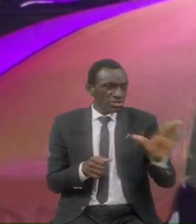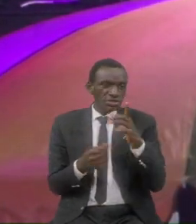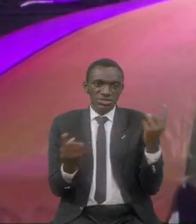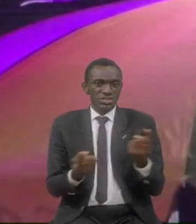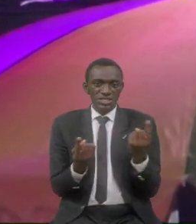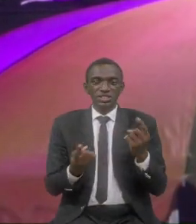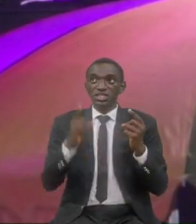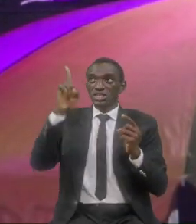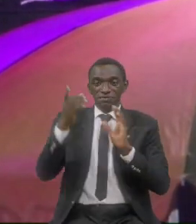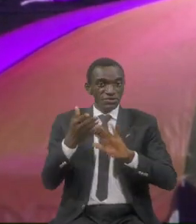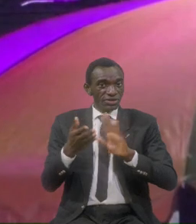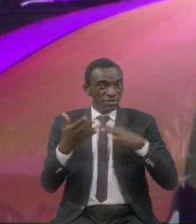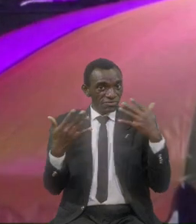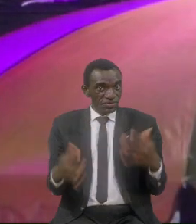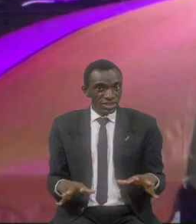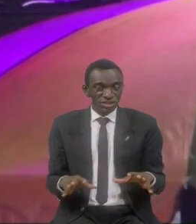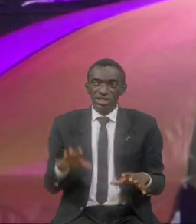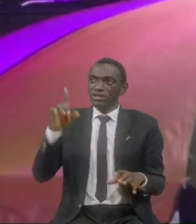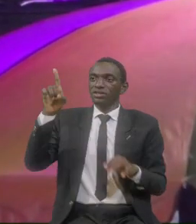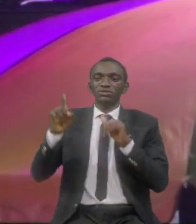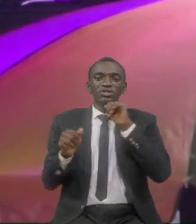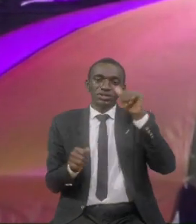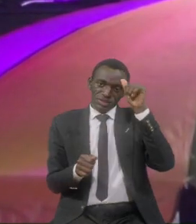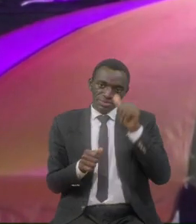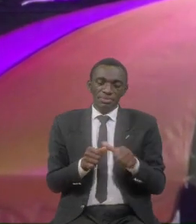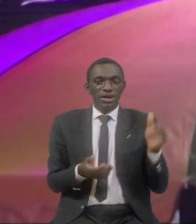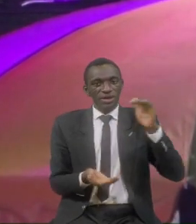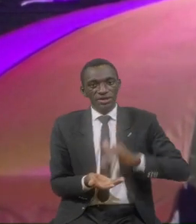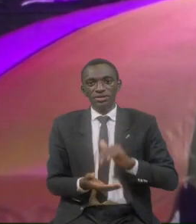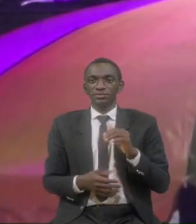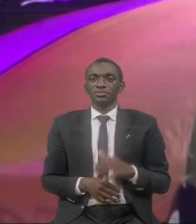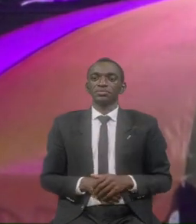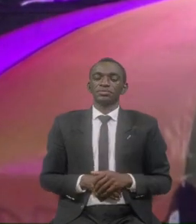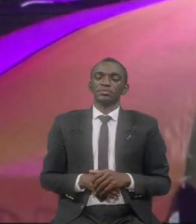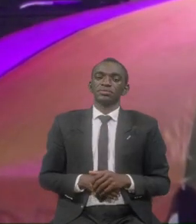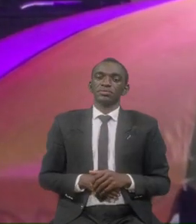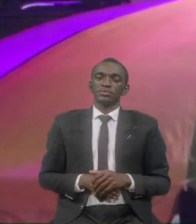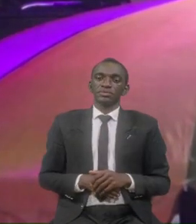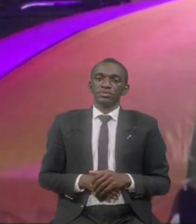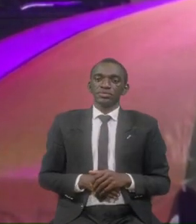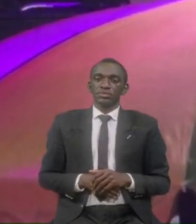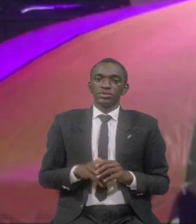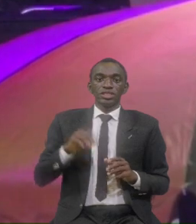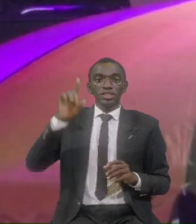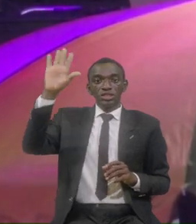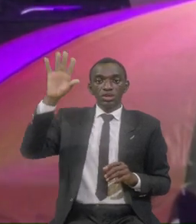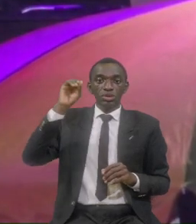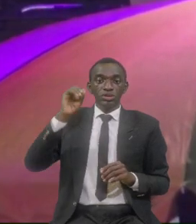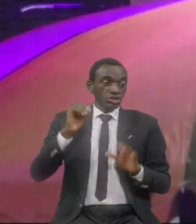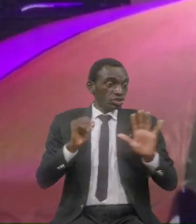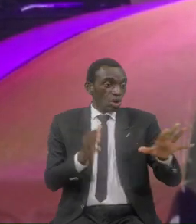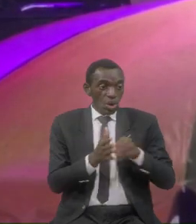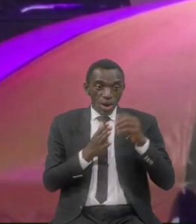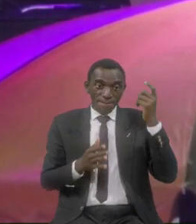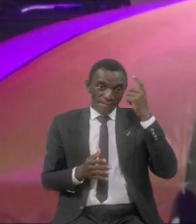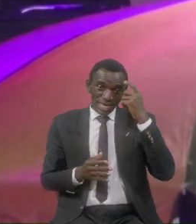Wala na say kaning inumduman pa sa sala nga iya nang gipasaylo. In your mind. Ang imong una-una. It cleanses your mind.